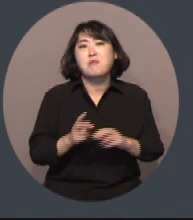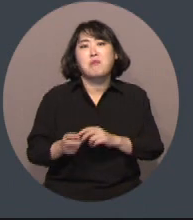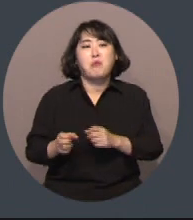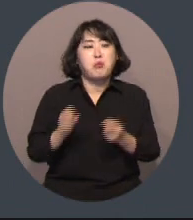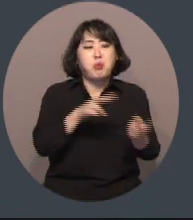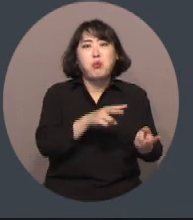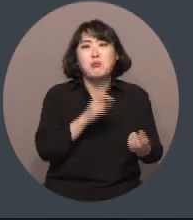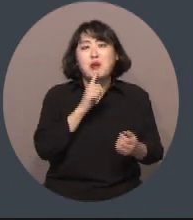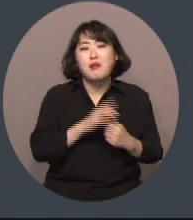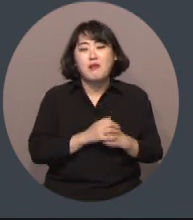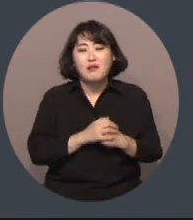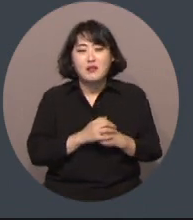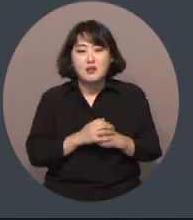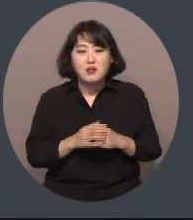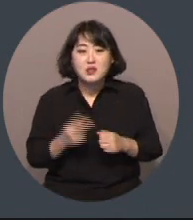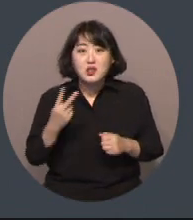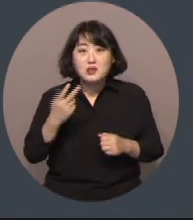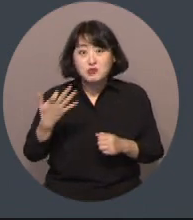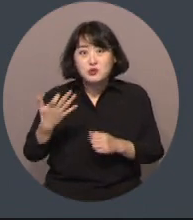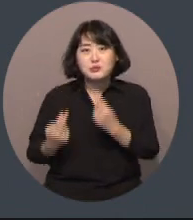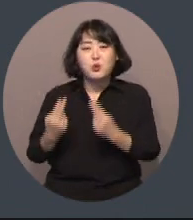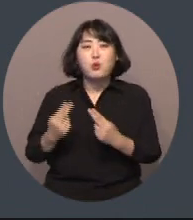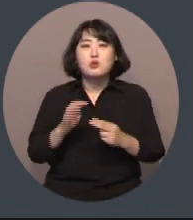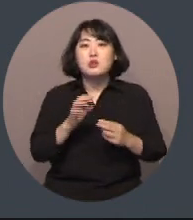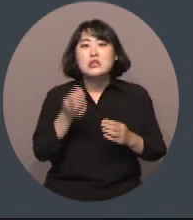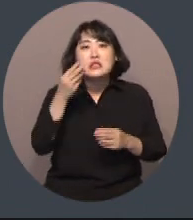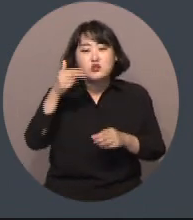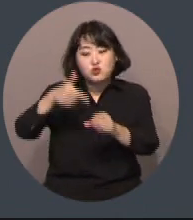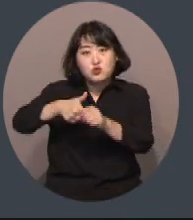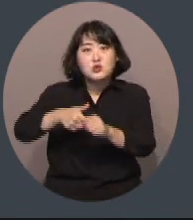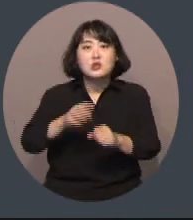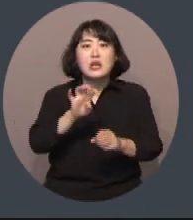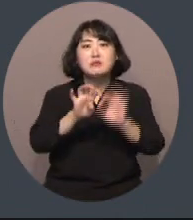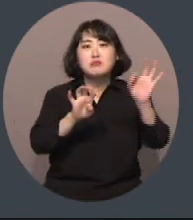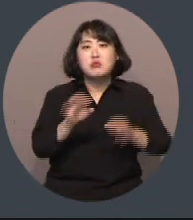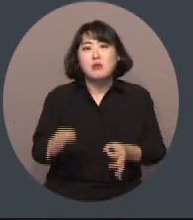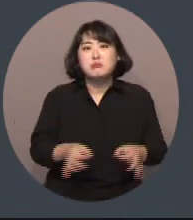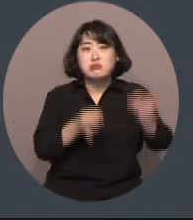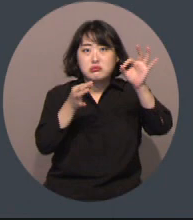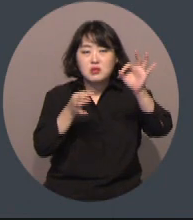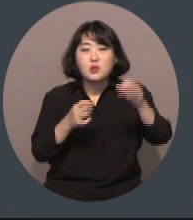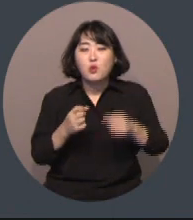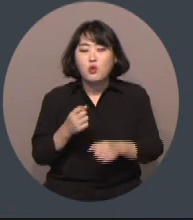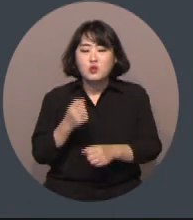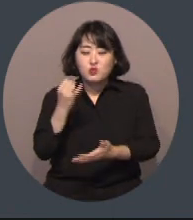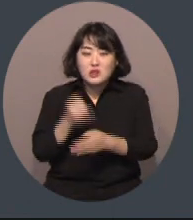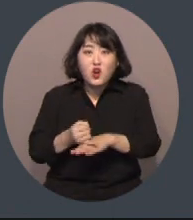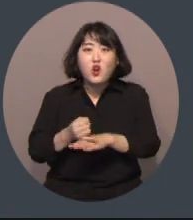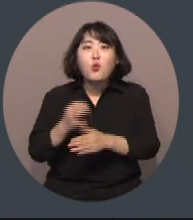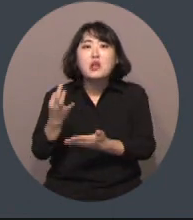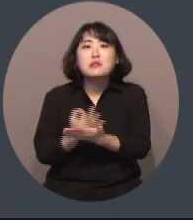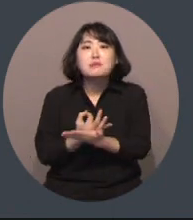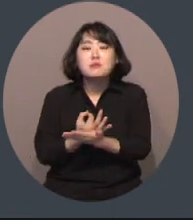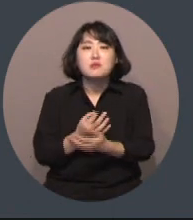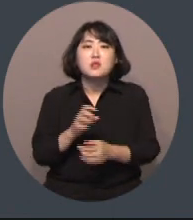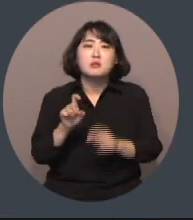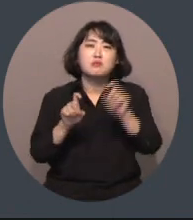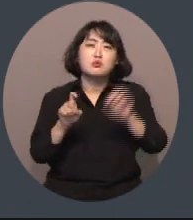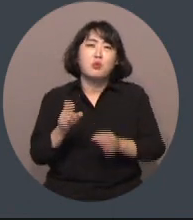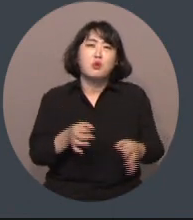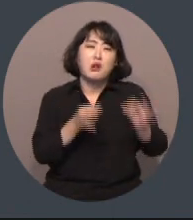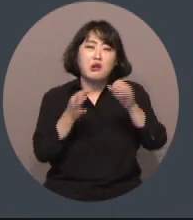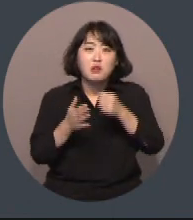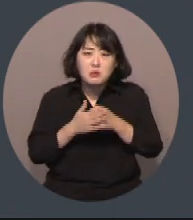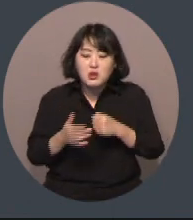인상했던 2019년도에 비해 기름값은 40% 가까이 폭증했고 최저임금도 약 10% 올랐습니다.